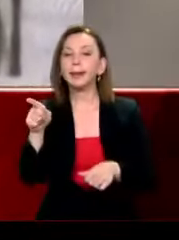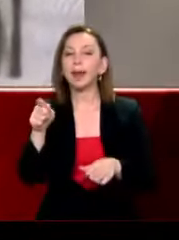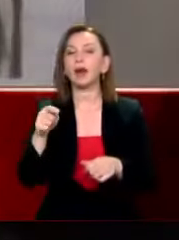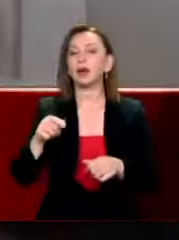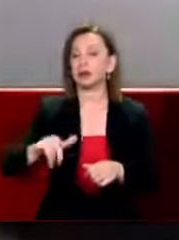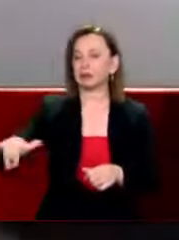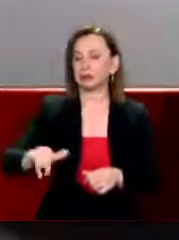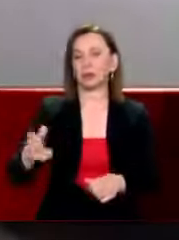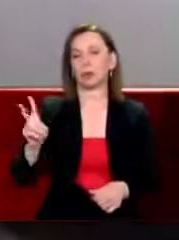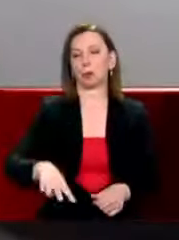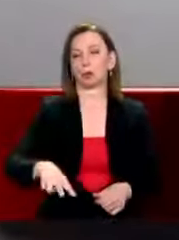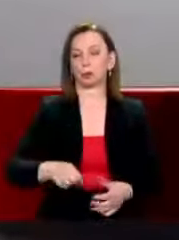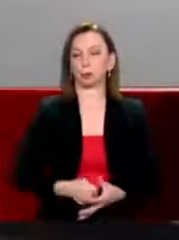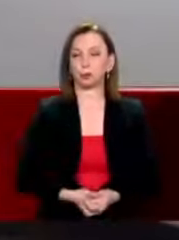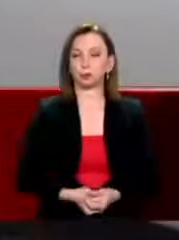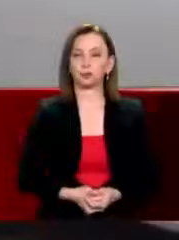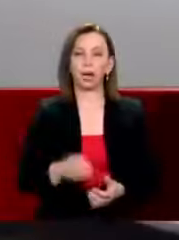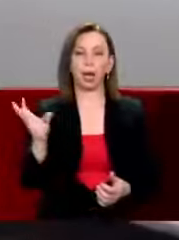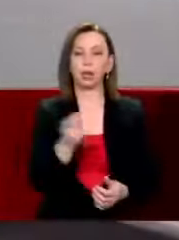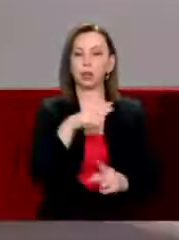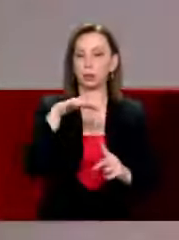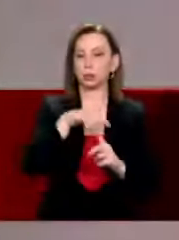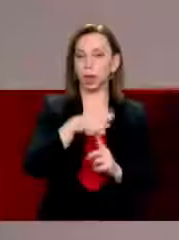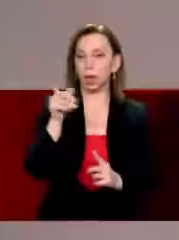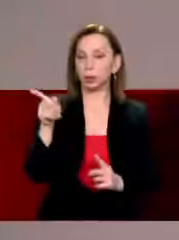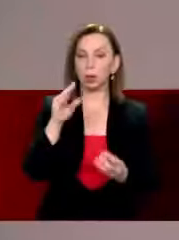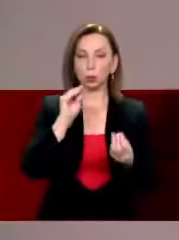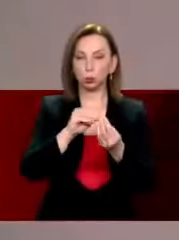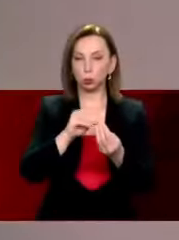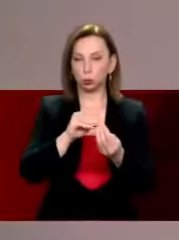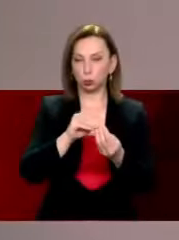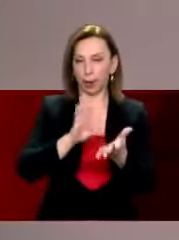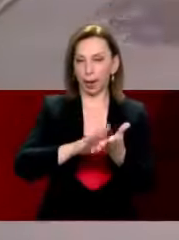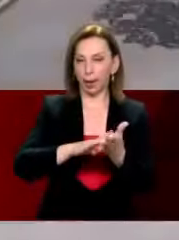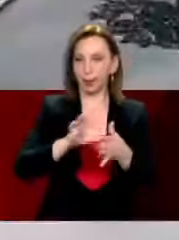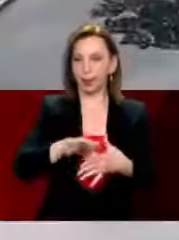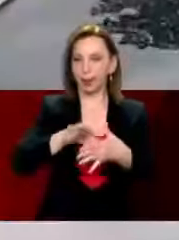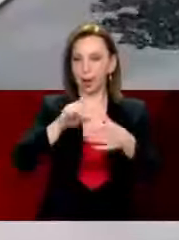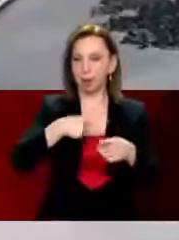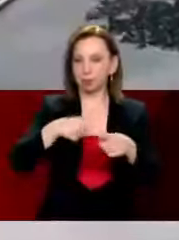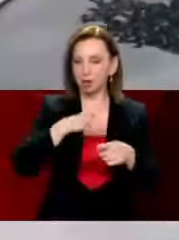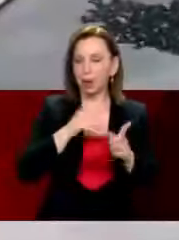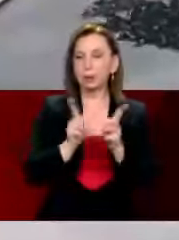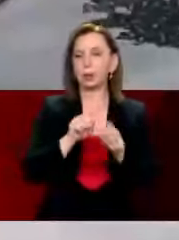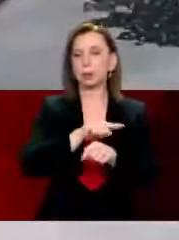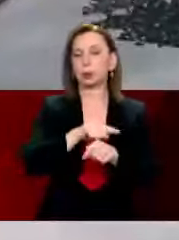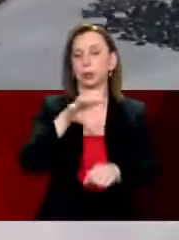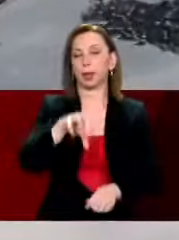hayatını kaybetti. Kaçan saldırgansa suç aleti bıçakla birlikte kısa sürede yakalandı.